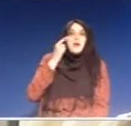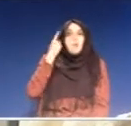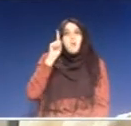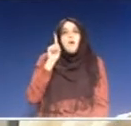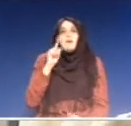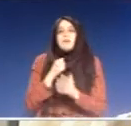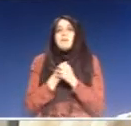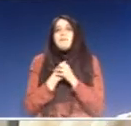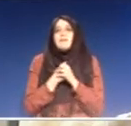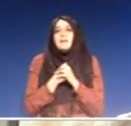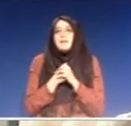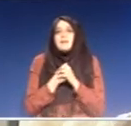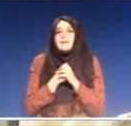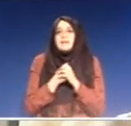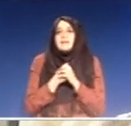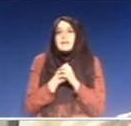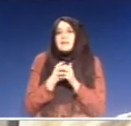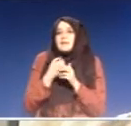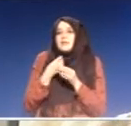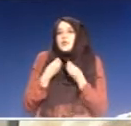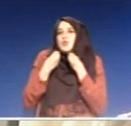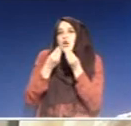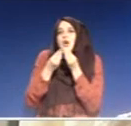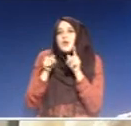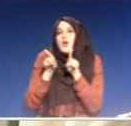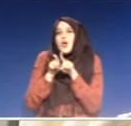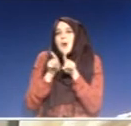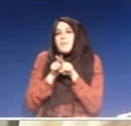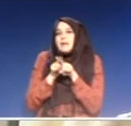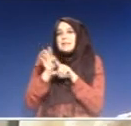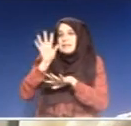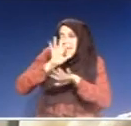كان الإنسان يستخدم نوع من التورية